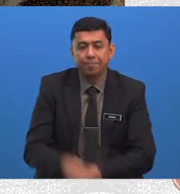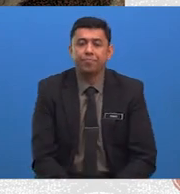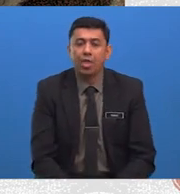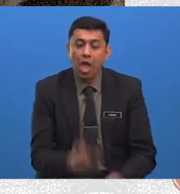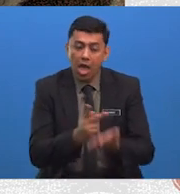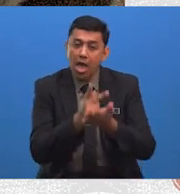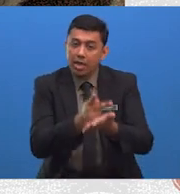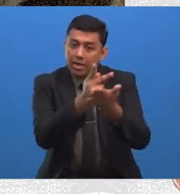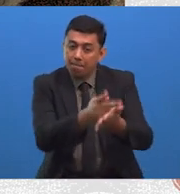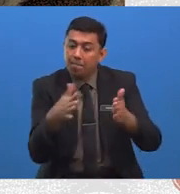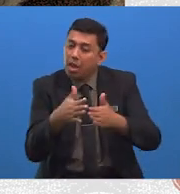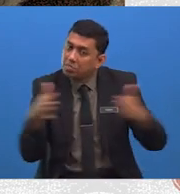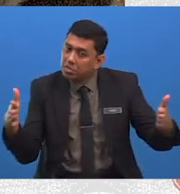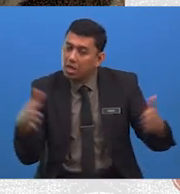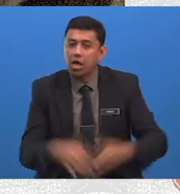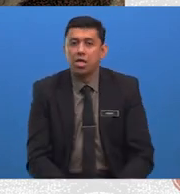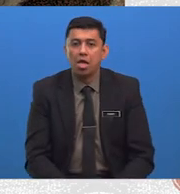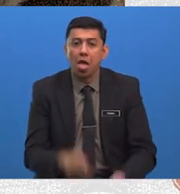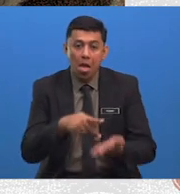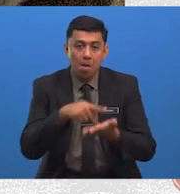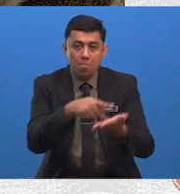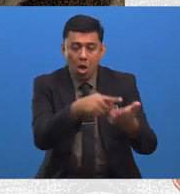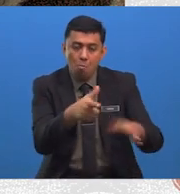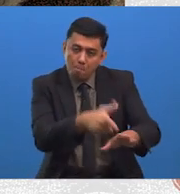kapal besar, perahu panjang,